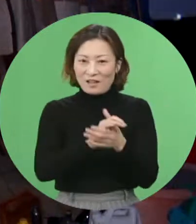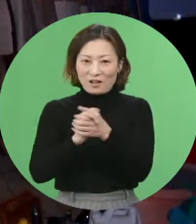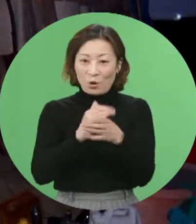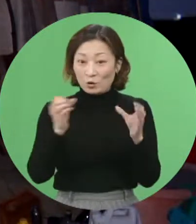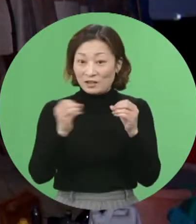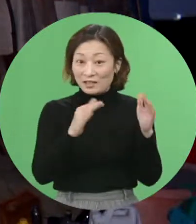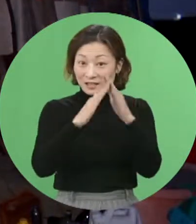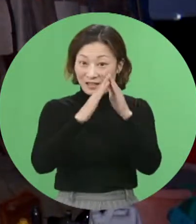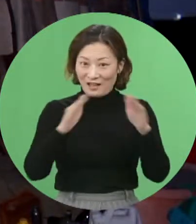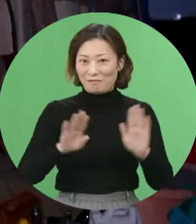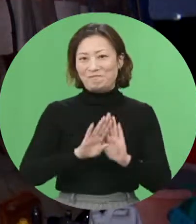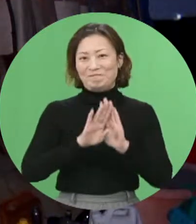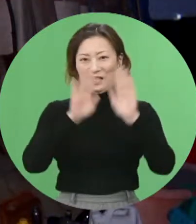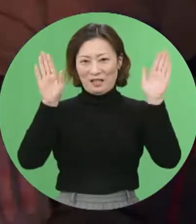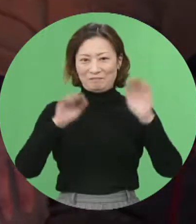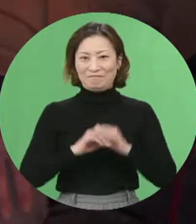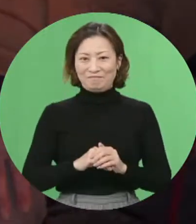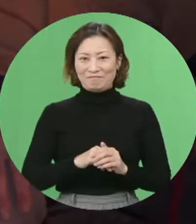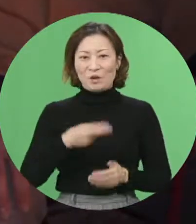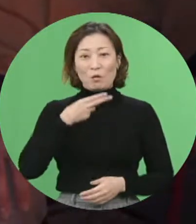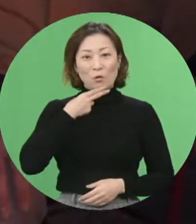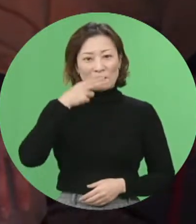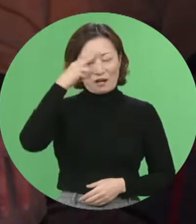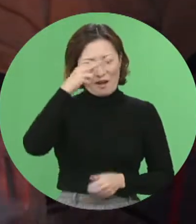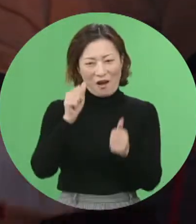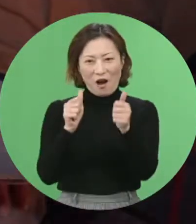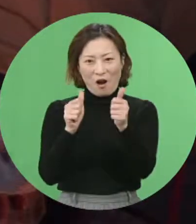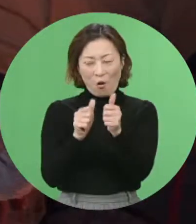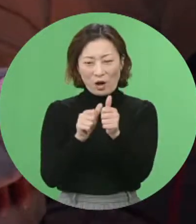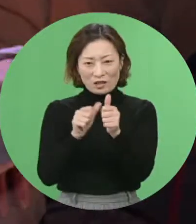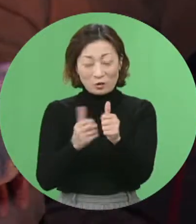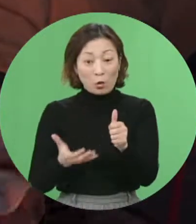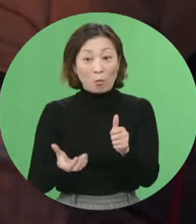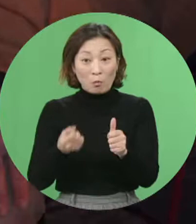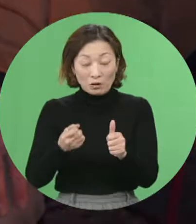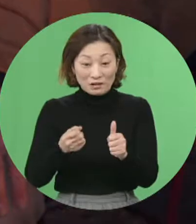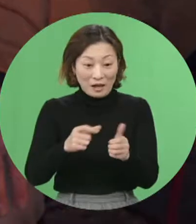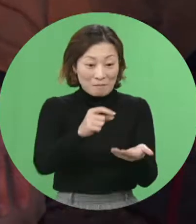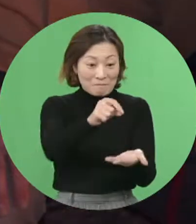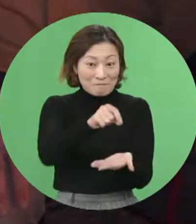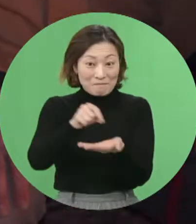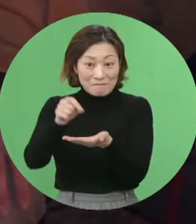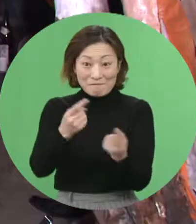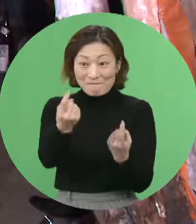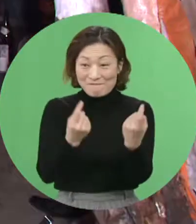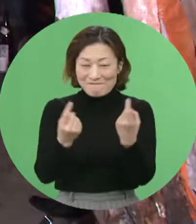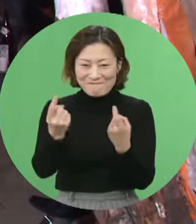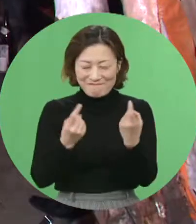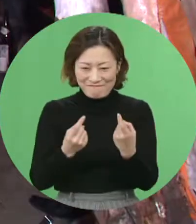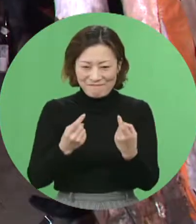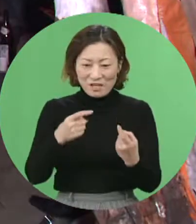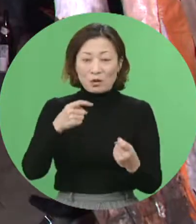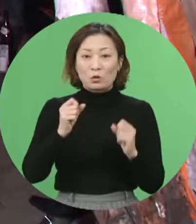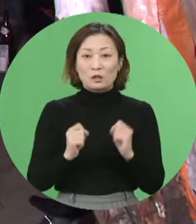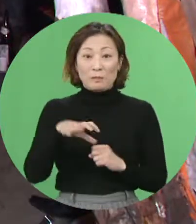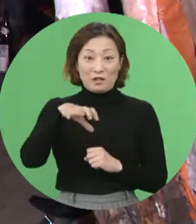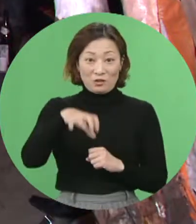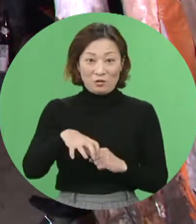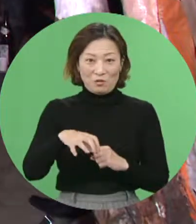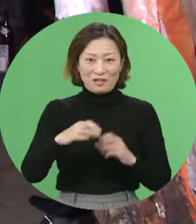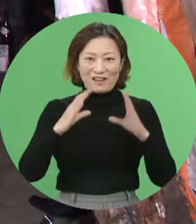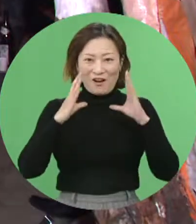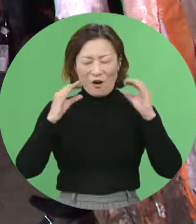。お酒やつまみを持った人が集まり、居場所に笑い声が響き渡り